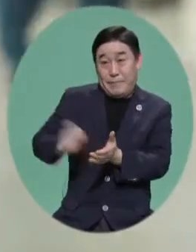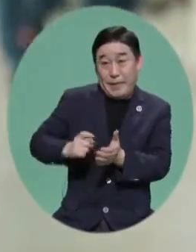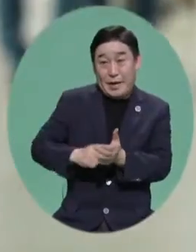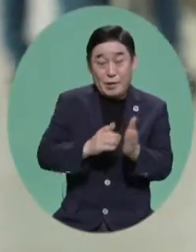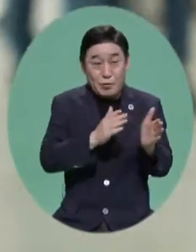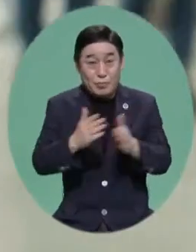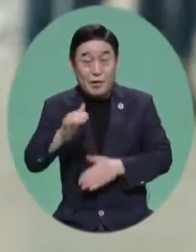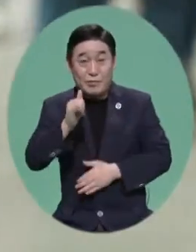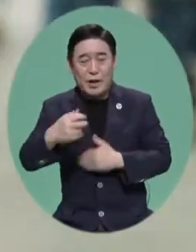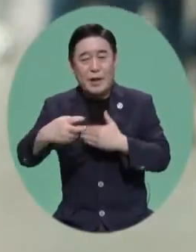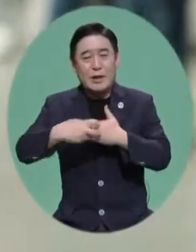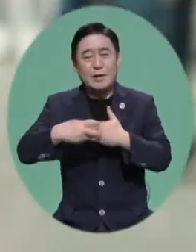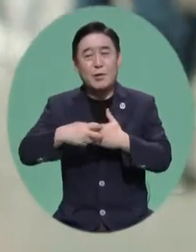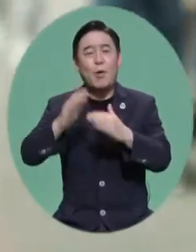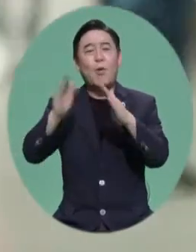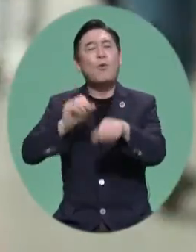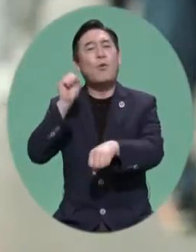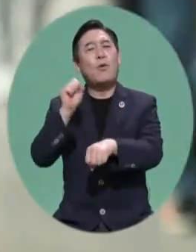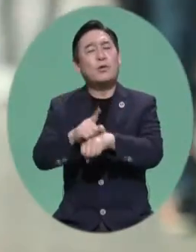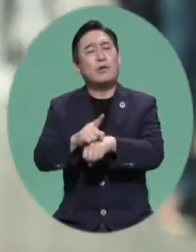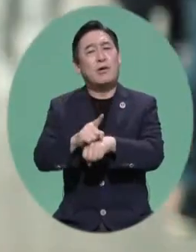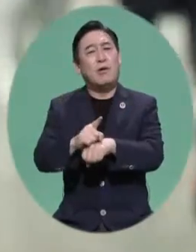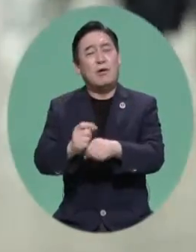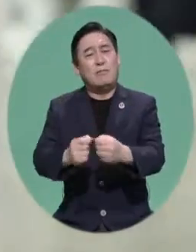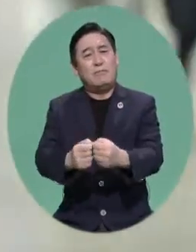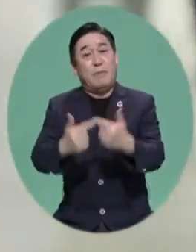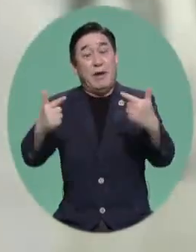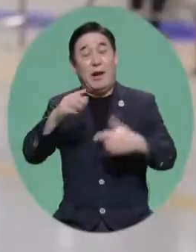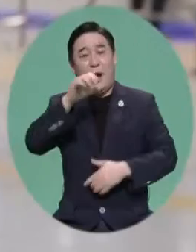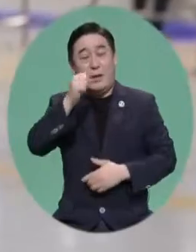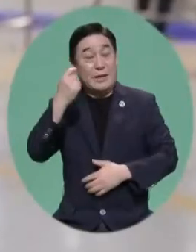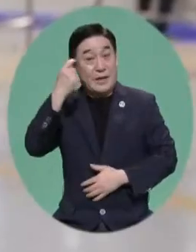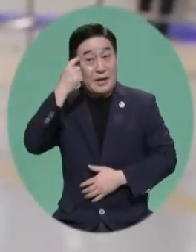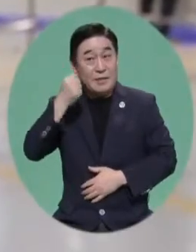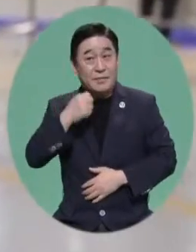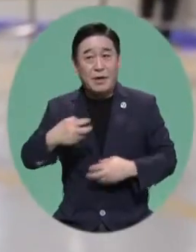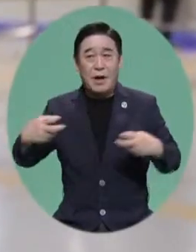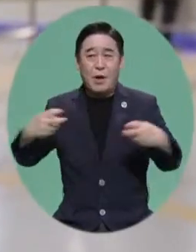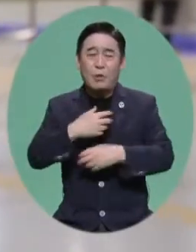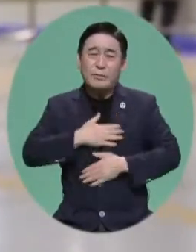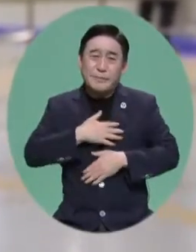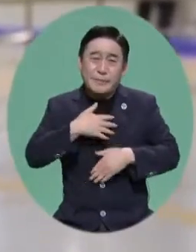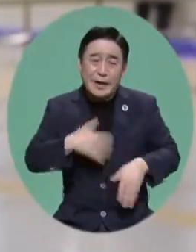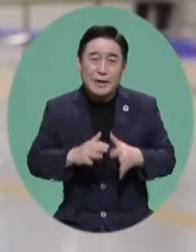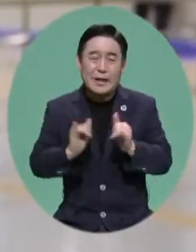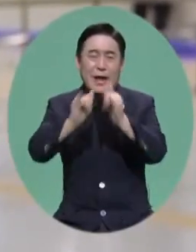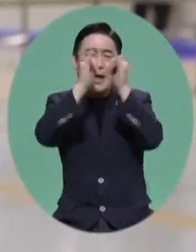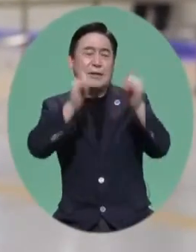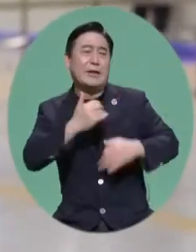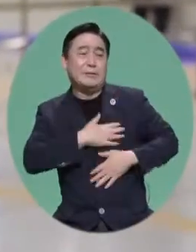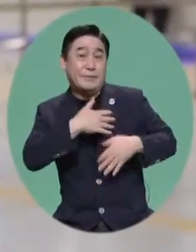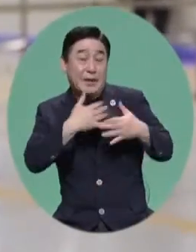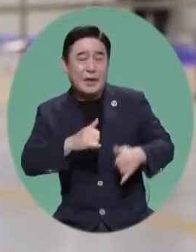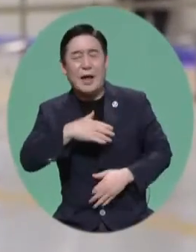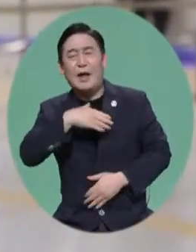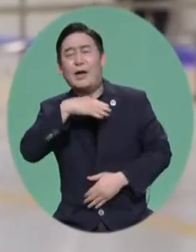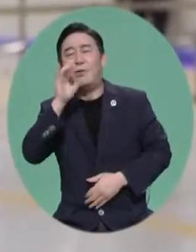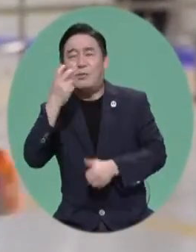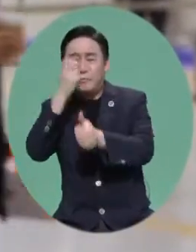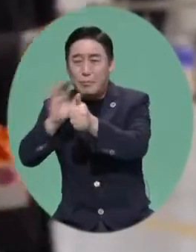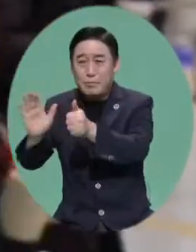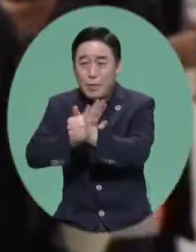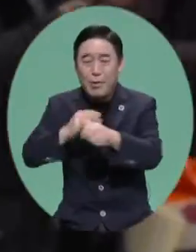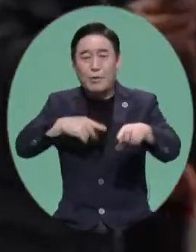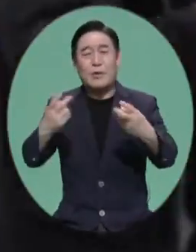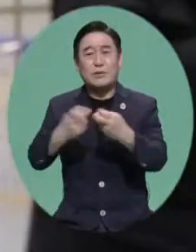있습니다 의료의 공공성이 좀더 확충 대학교로부터 교통 였죠 설리 즐 리 없죠 그리고 몰릴 모두